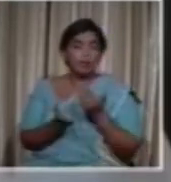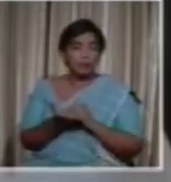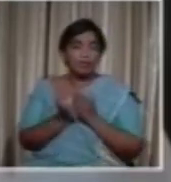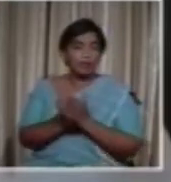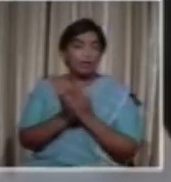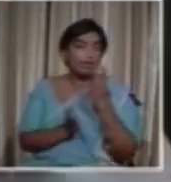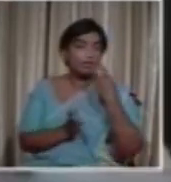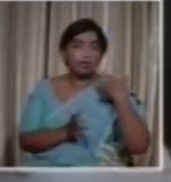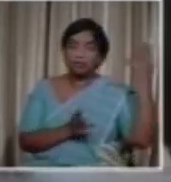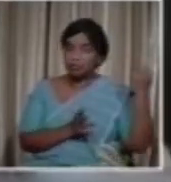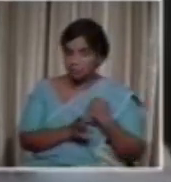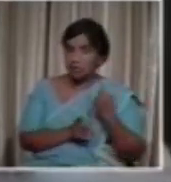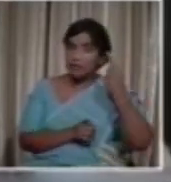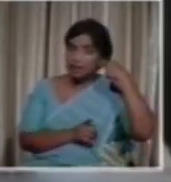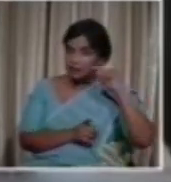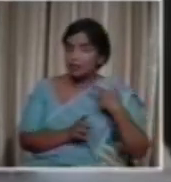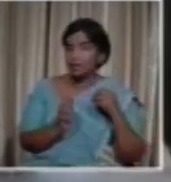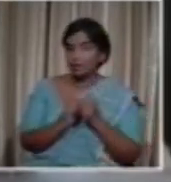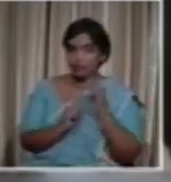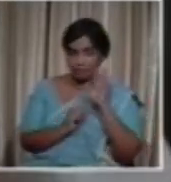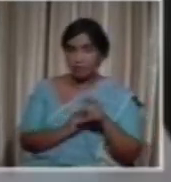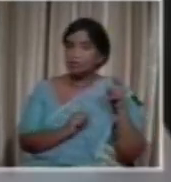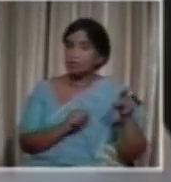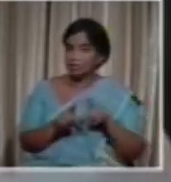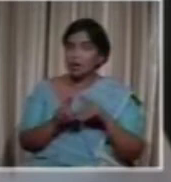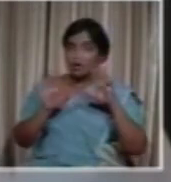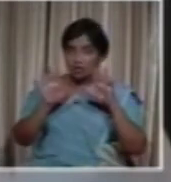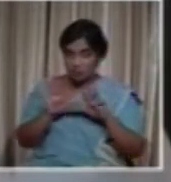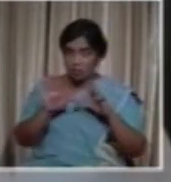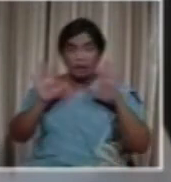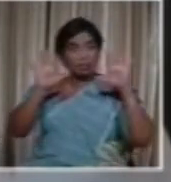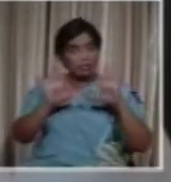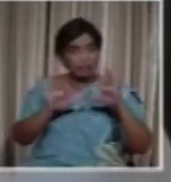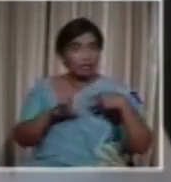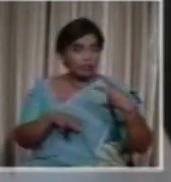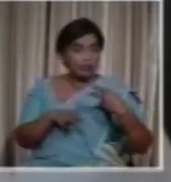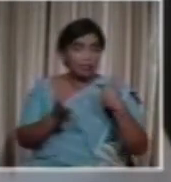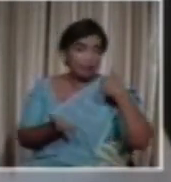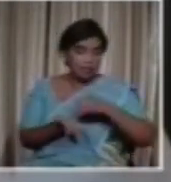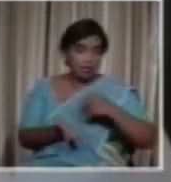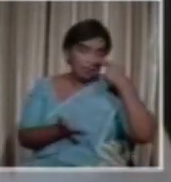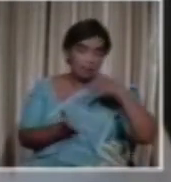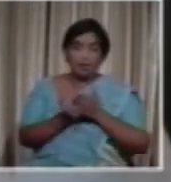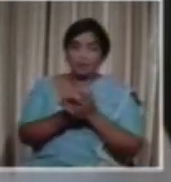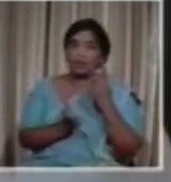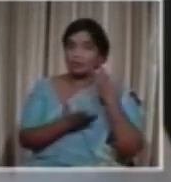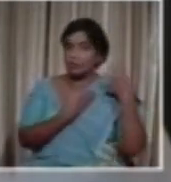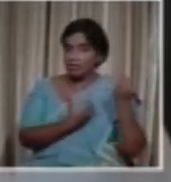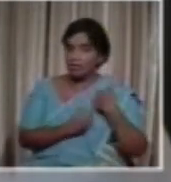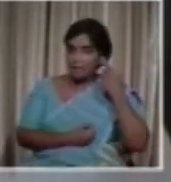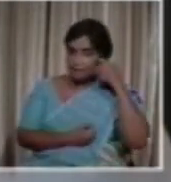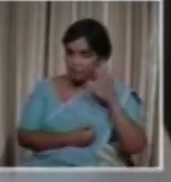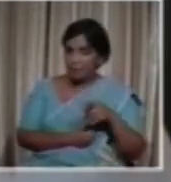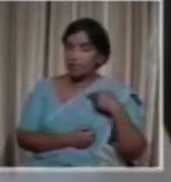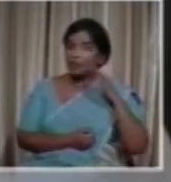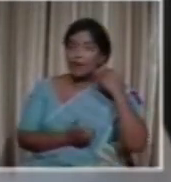දෙකක් ගෙන්වා ගැනීම සඳහා අපි ඊයේ දවසේ අපි කටයුතු කරා. ඒ නිසා 9 වෙනිදාත් සහ 10 වෙනිදා තව ඉන්ධන නෞකා දෙකක් අපි ලබා ගැනීමට බලාපොරොත්තු වෙනවා.